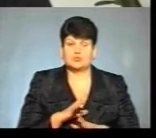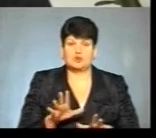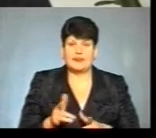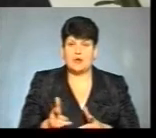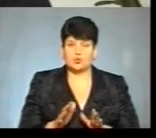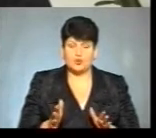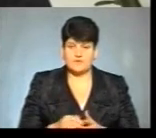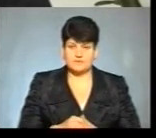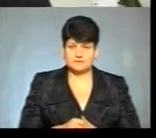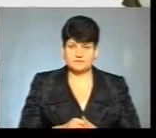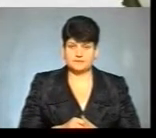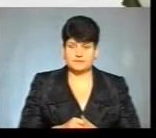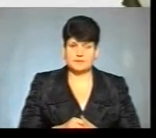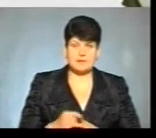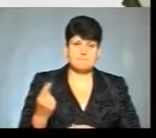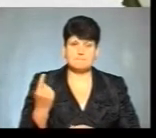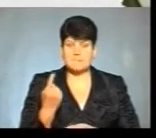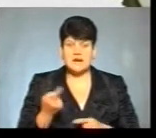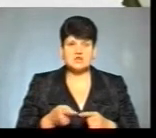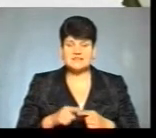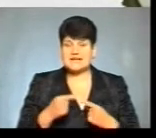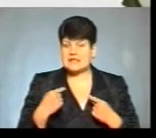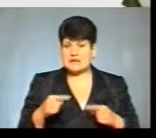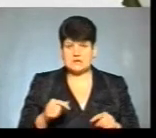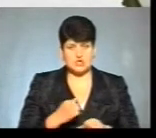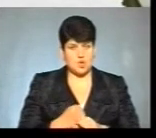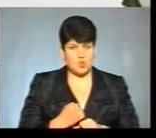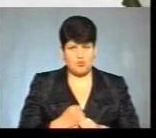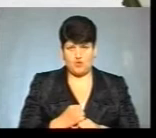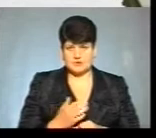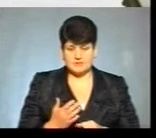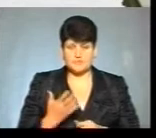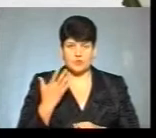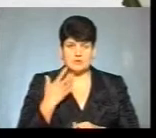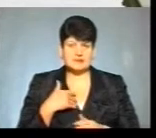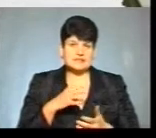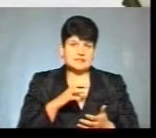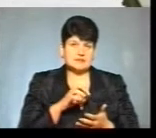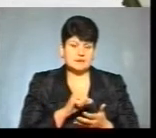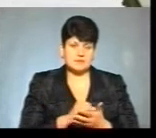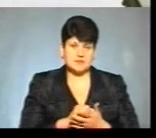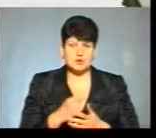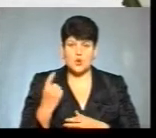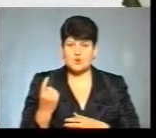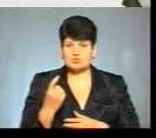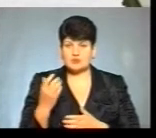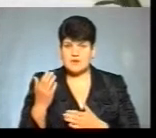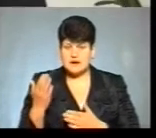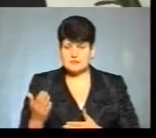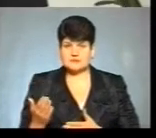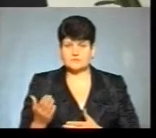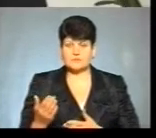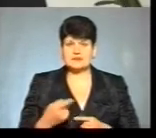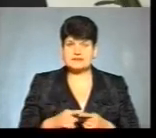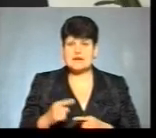Найперше, це зовсім інша робота, так? От, коли ти займаєшся господарством, так?